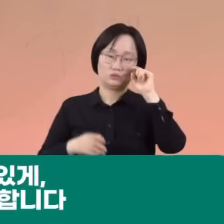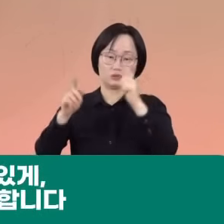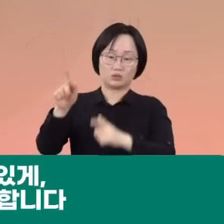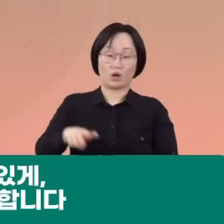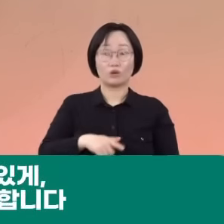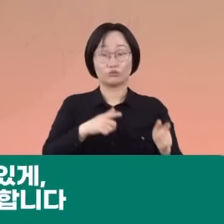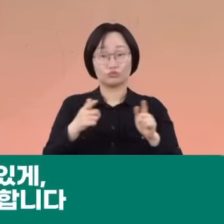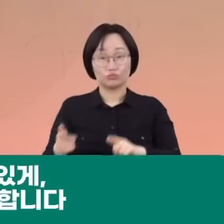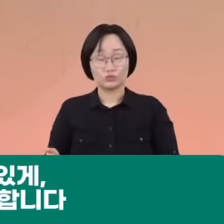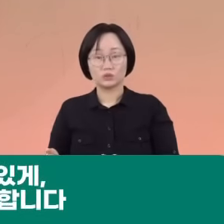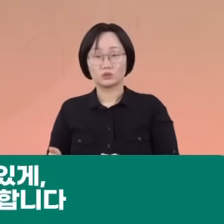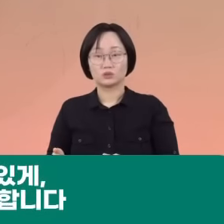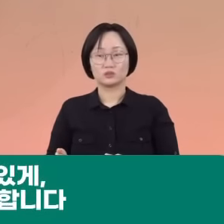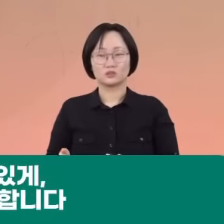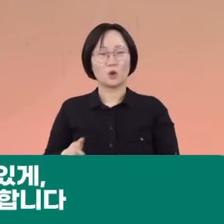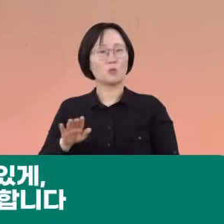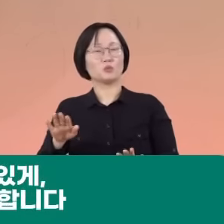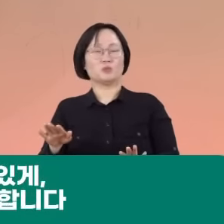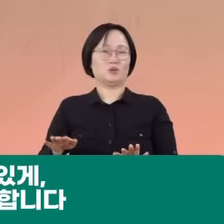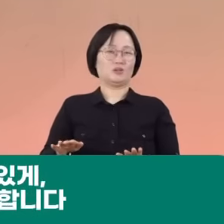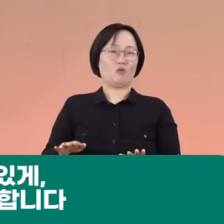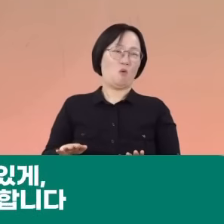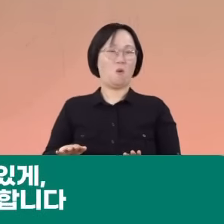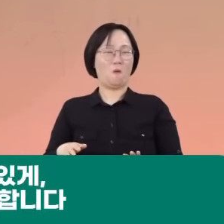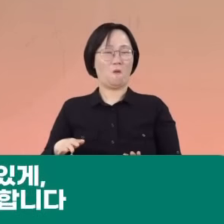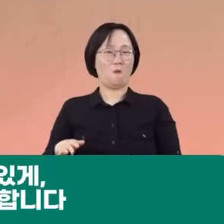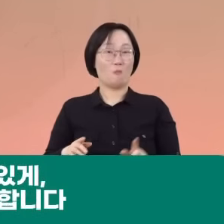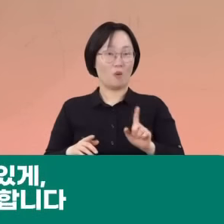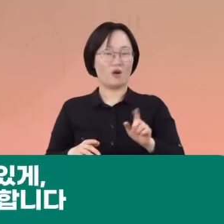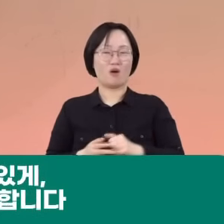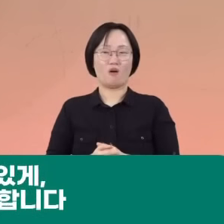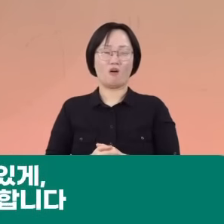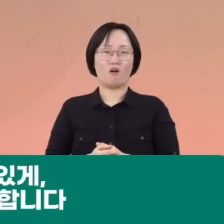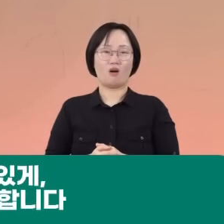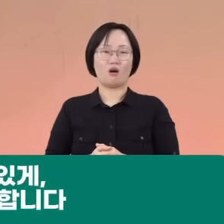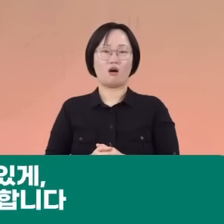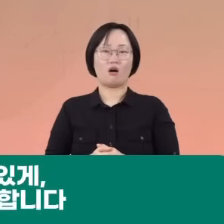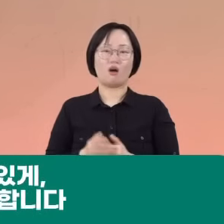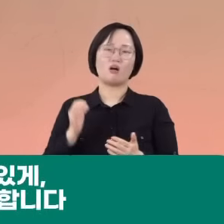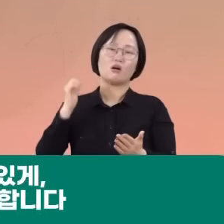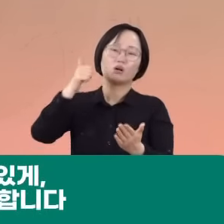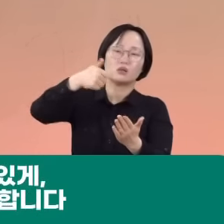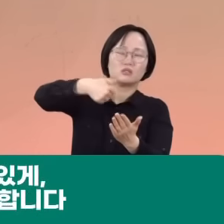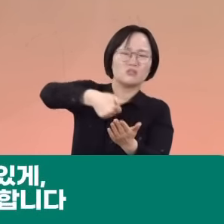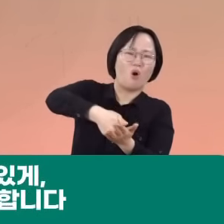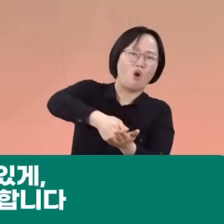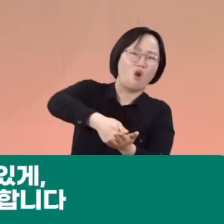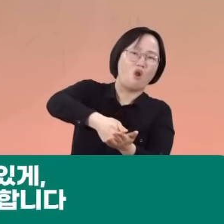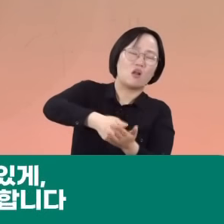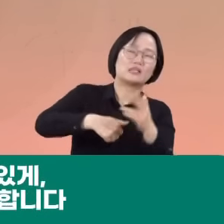하루에 놀라지 마세요 저를 700배 했대요